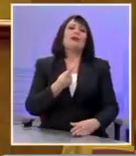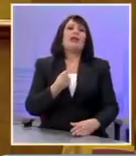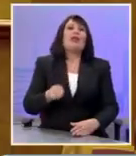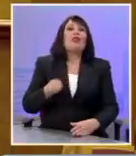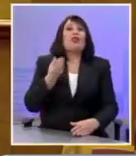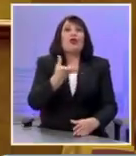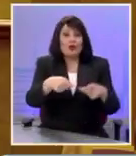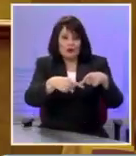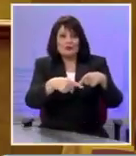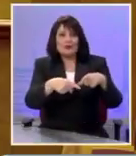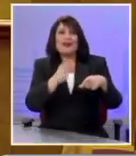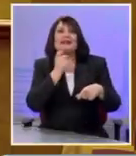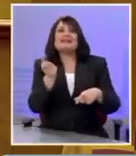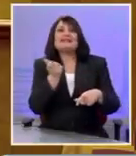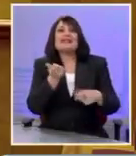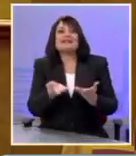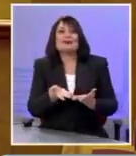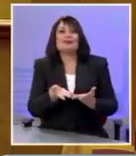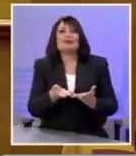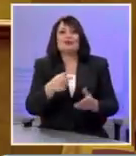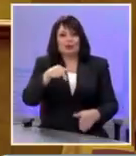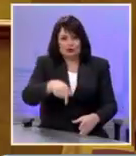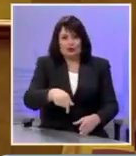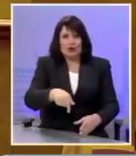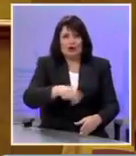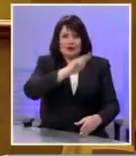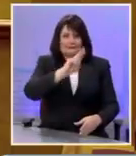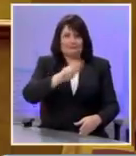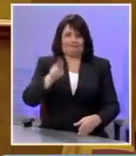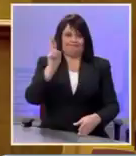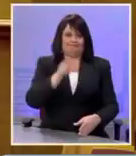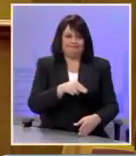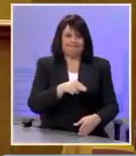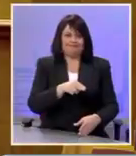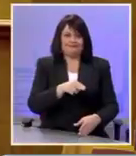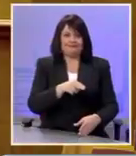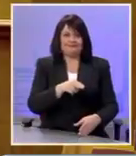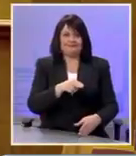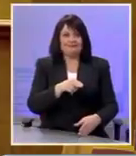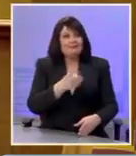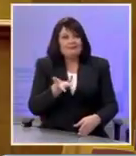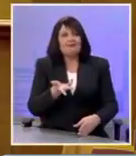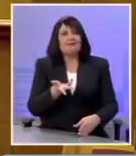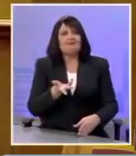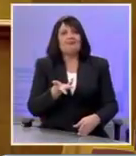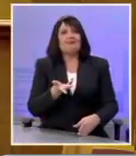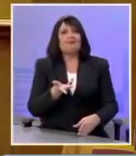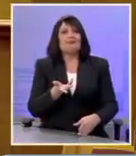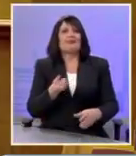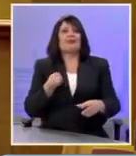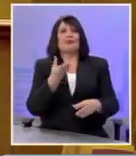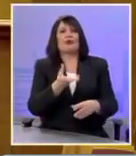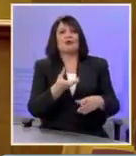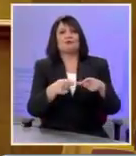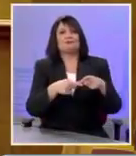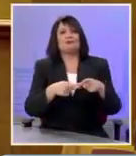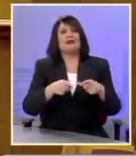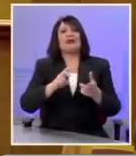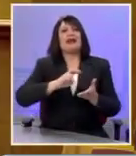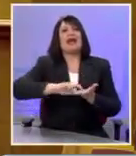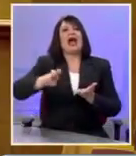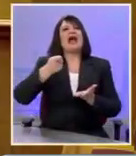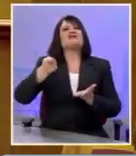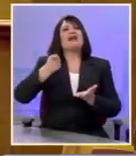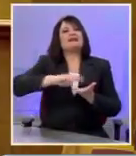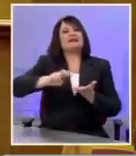της 13ης σύνταξης. Τώρα, αφού καταρρίσαν τη 12η σύνταξη με την αύξηση των ασφαλιστικών